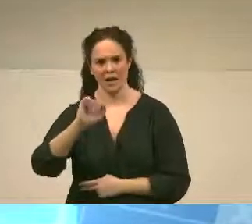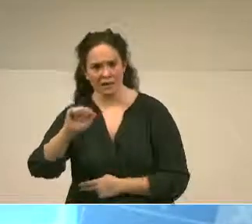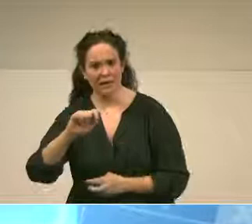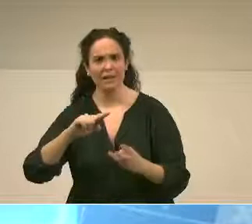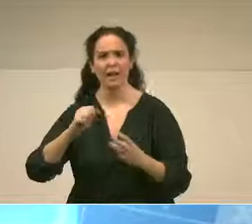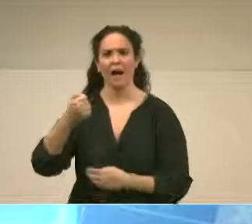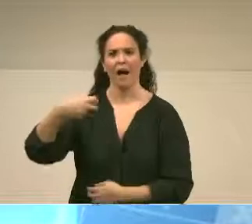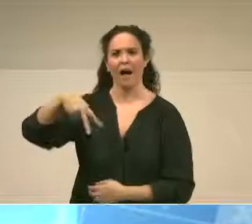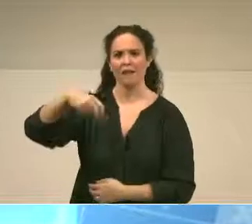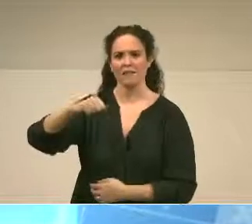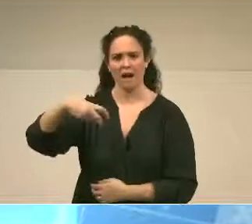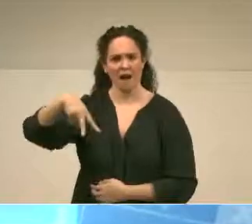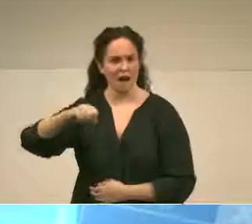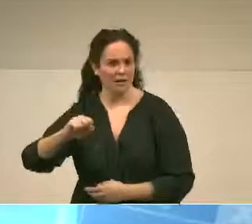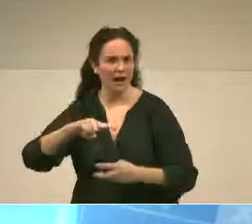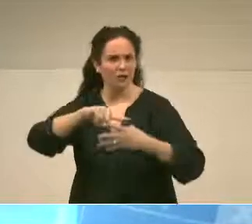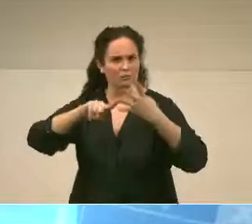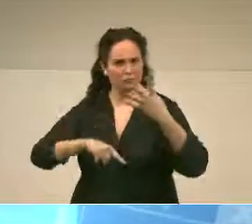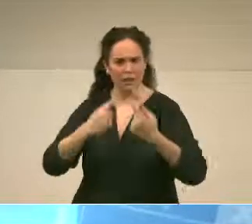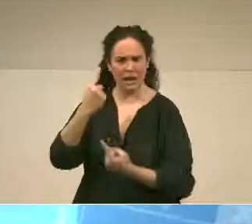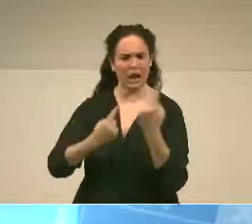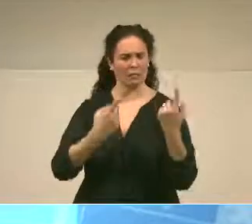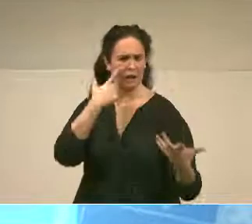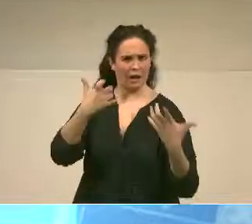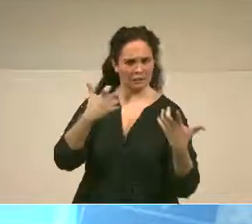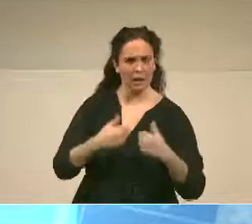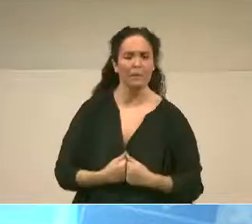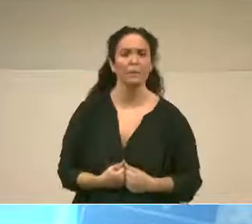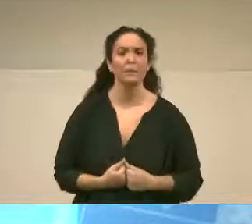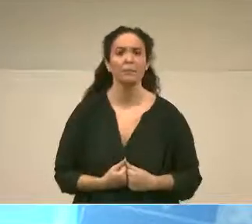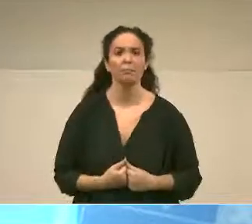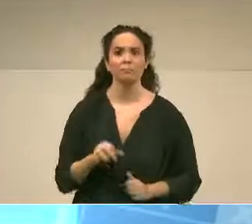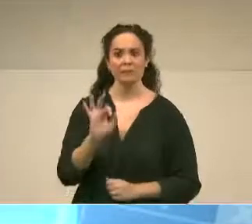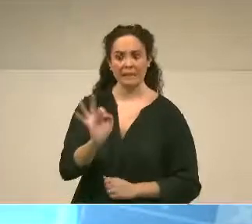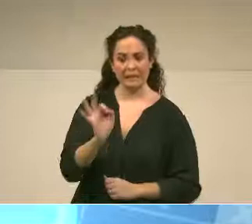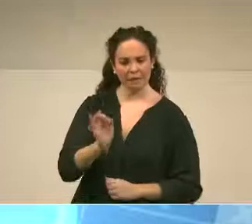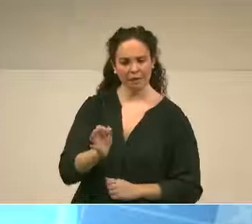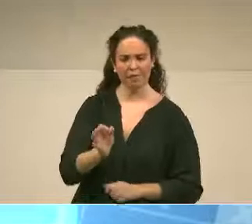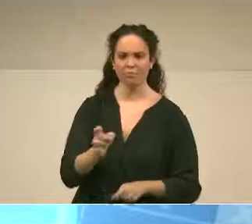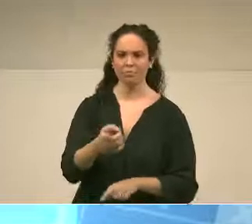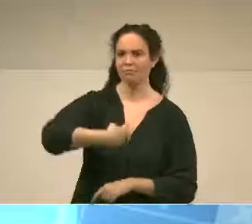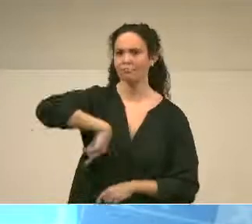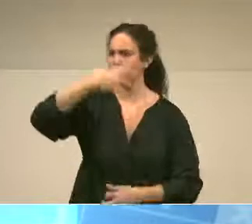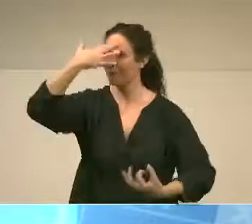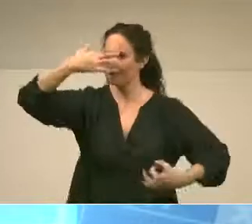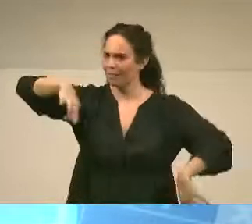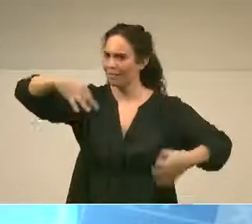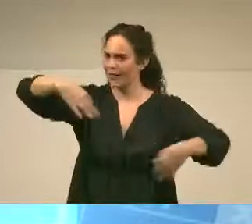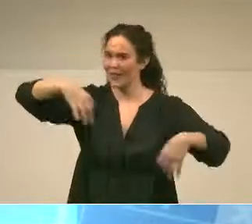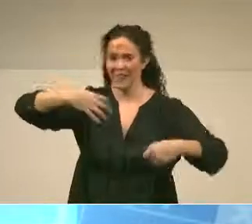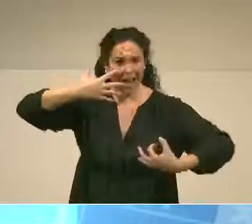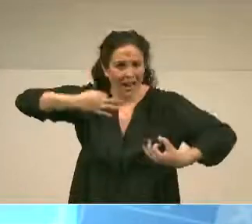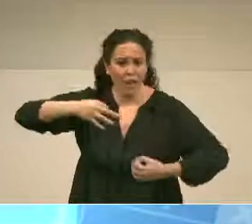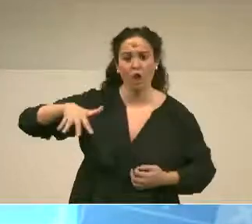Añana. Ikusgarriak dira eta askotan ez gera konturatzen benetan ze aberastasun daukagun